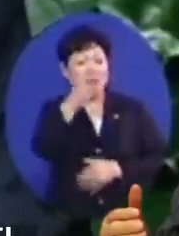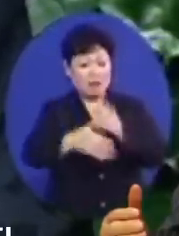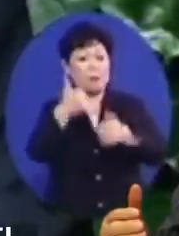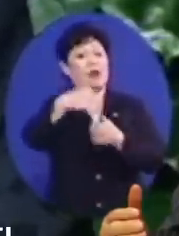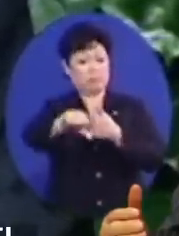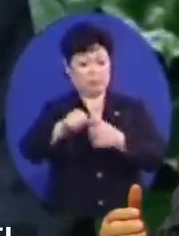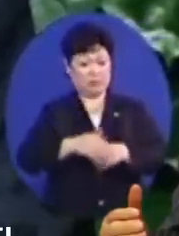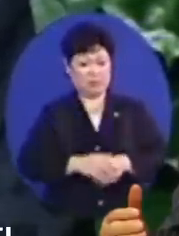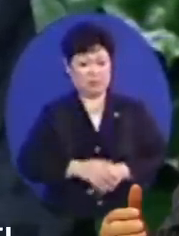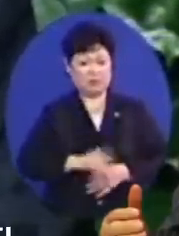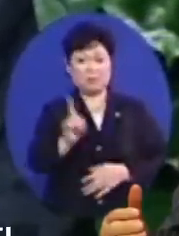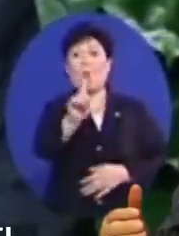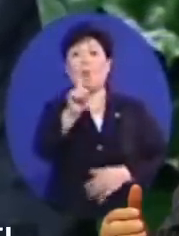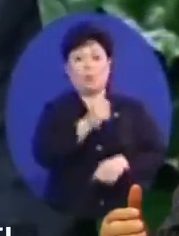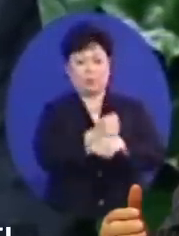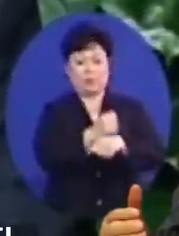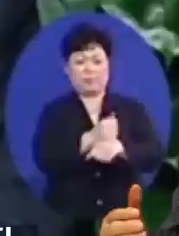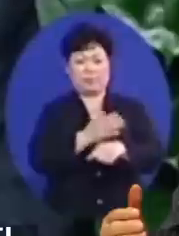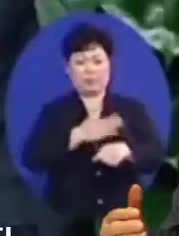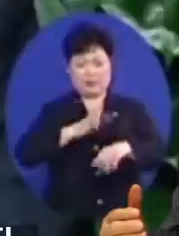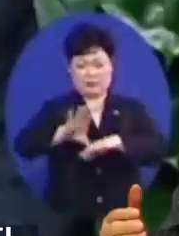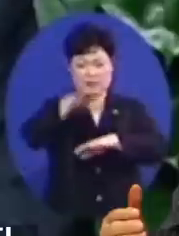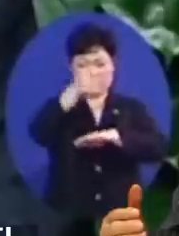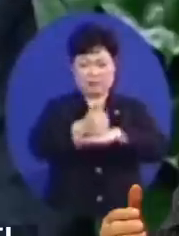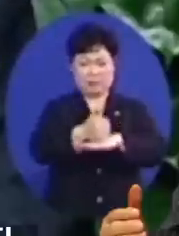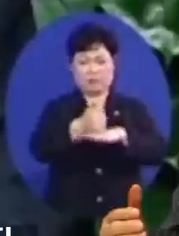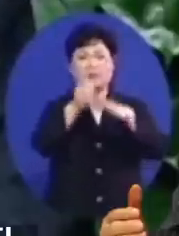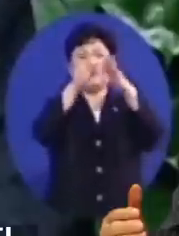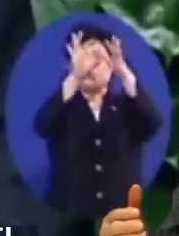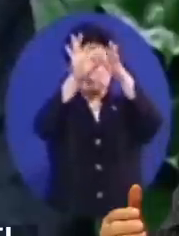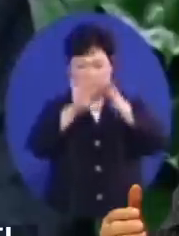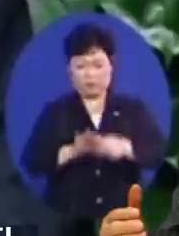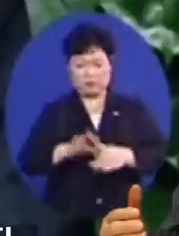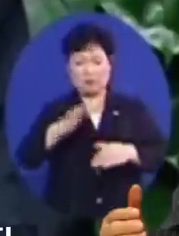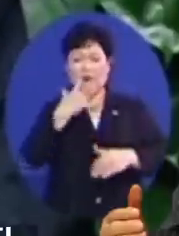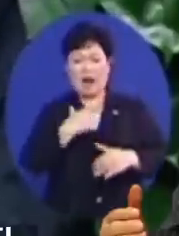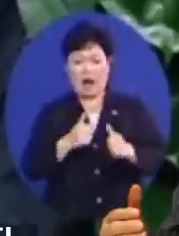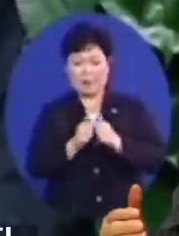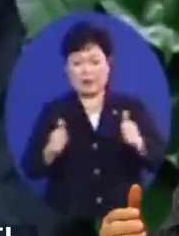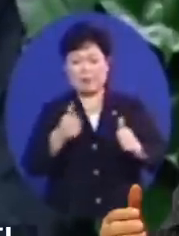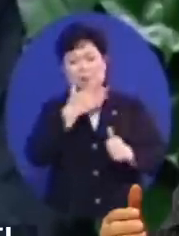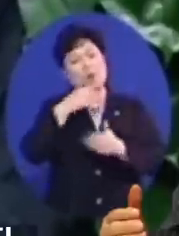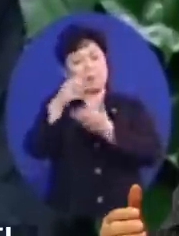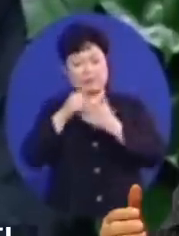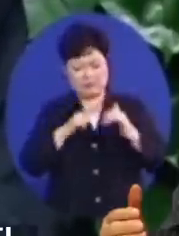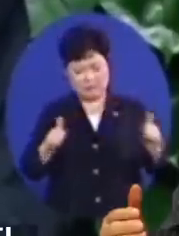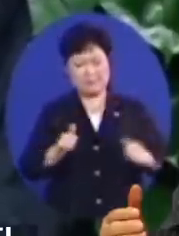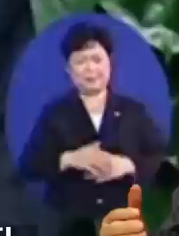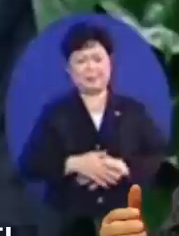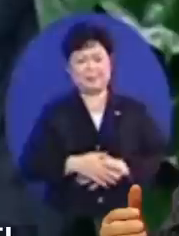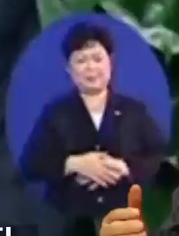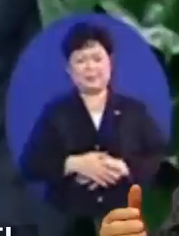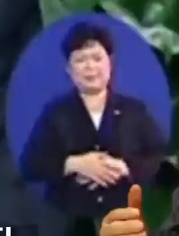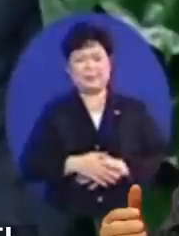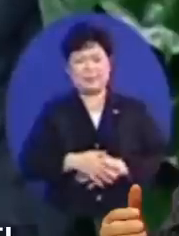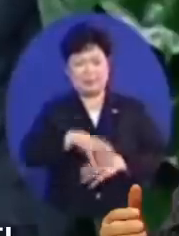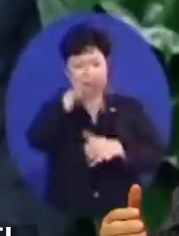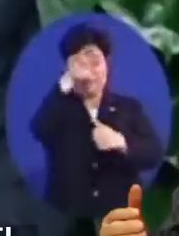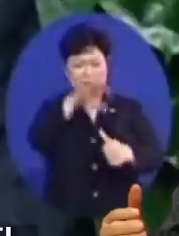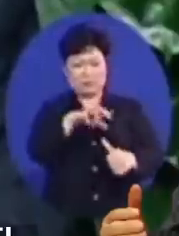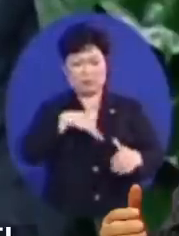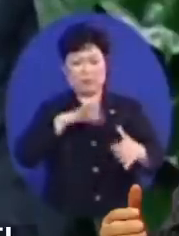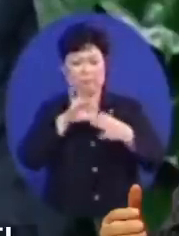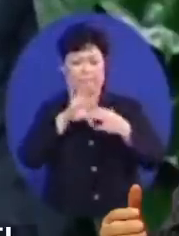그럼 뭐라 어떻게 됐단 말이에요? 나는 그리스도로 말미암아 아브라함의 복을 받은 사람입니다. 저주는 나에게